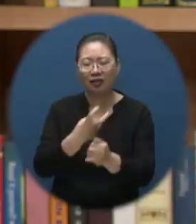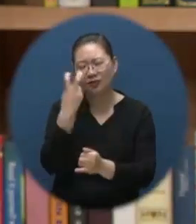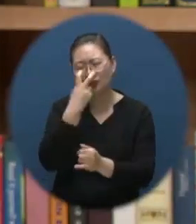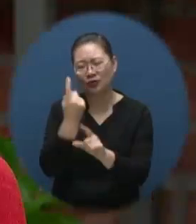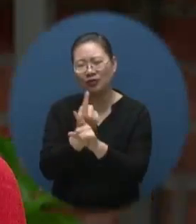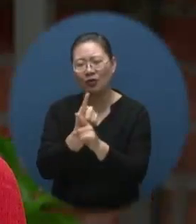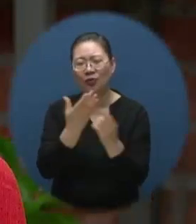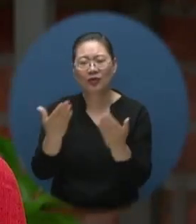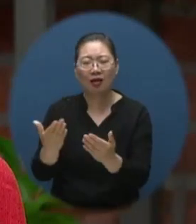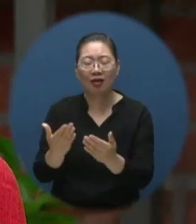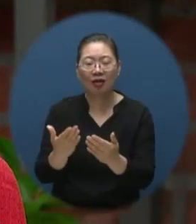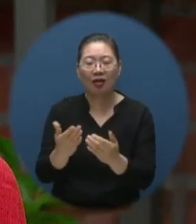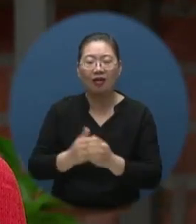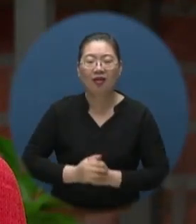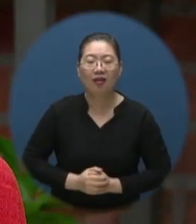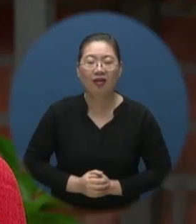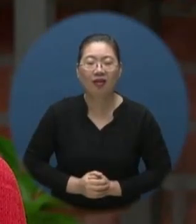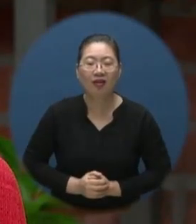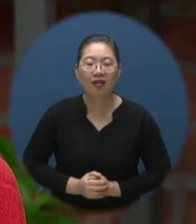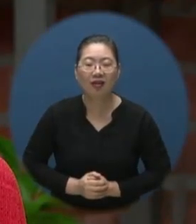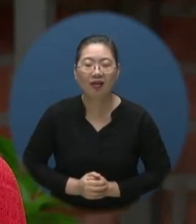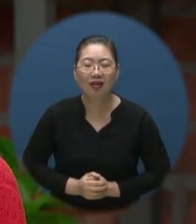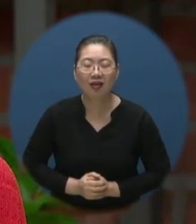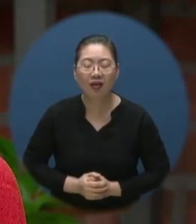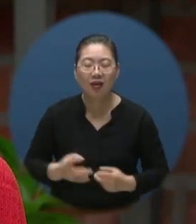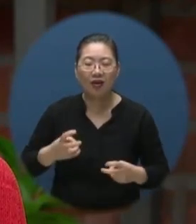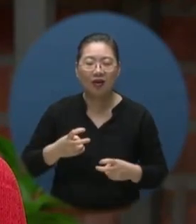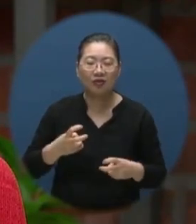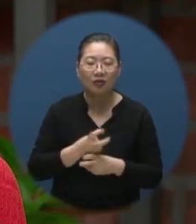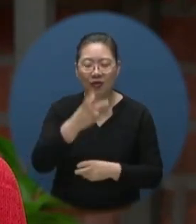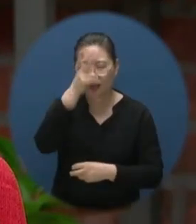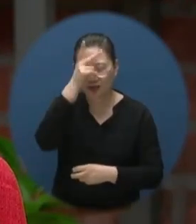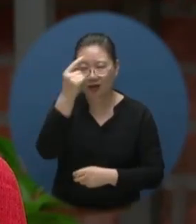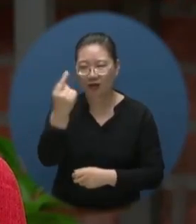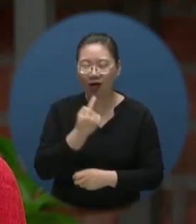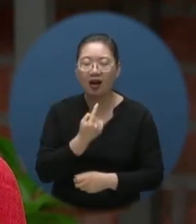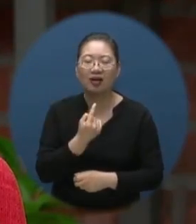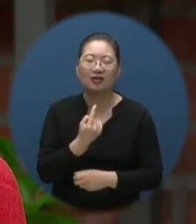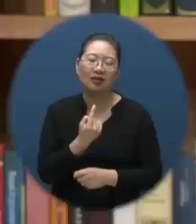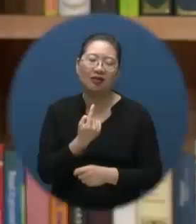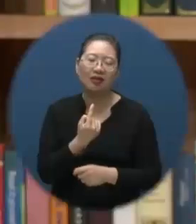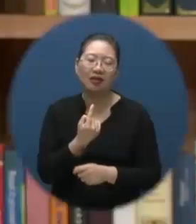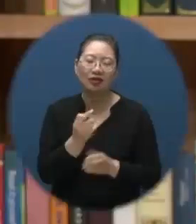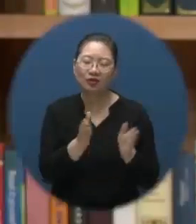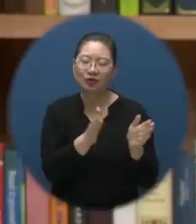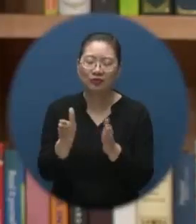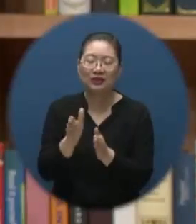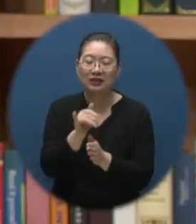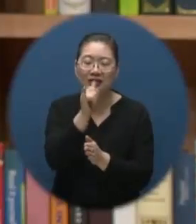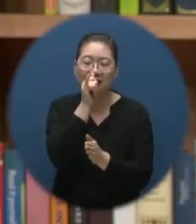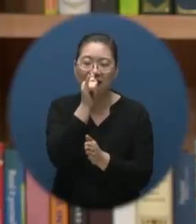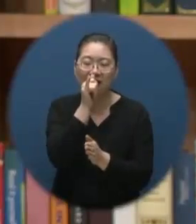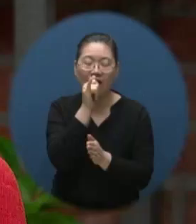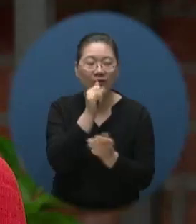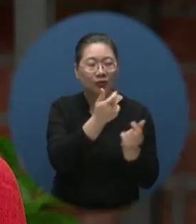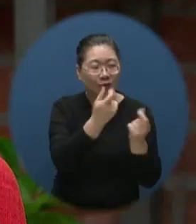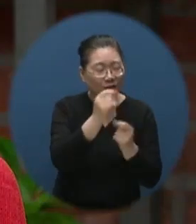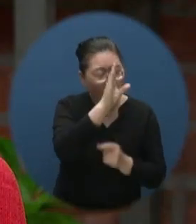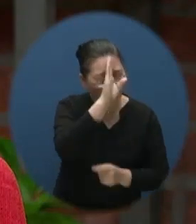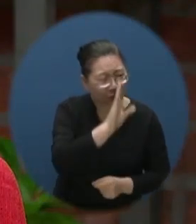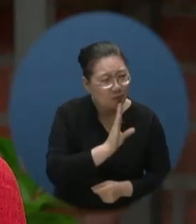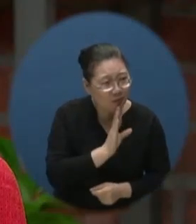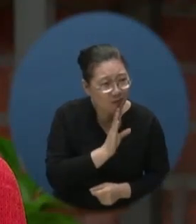말도 마세요. 교통승객이 와서 정리했어요. 이야. 서로 맞겠다고 난리를 떨어놨죠. 근데 다 똑같은 그 병이에요?